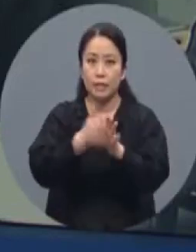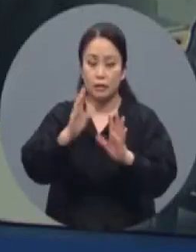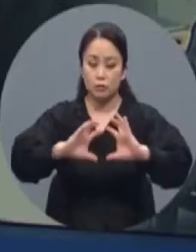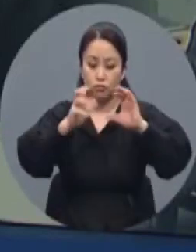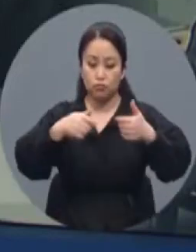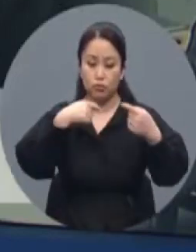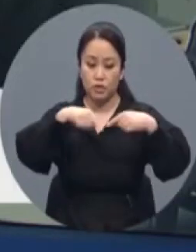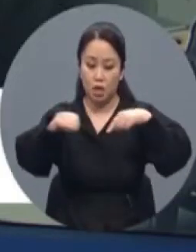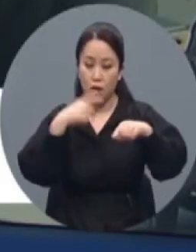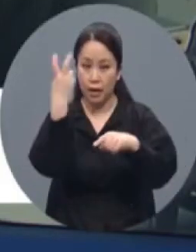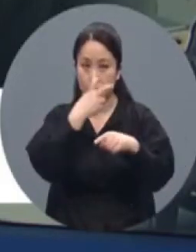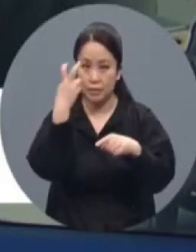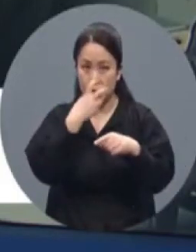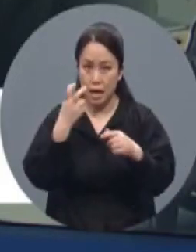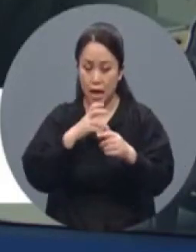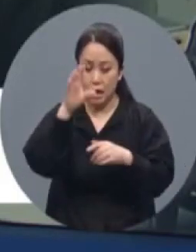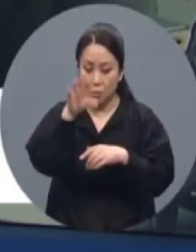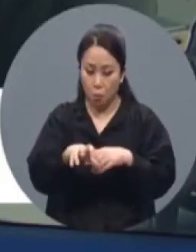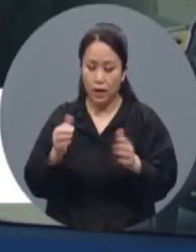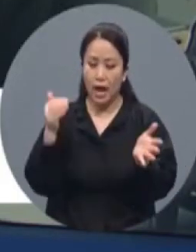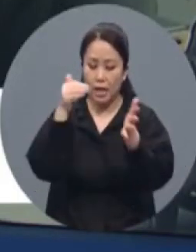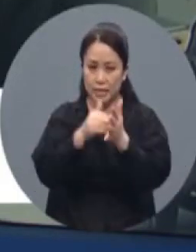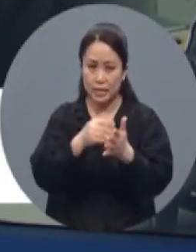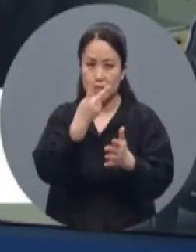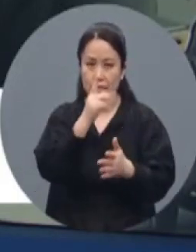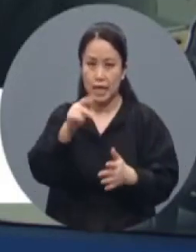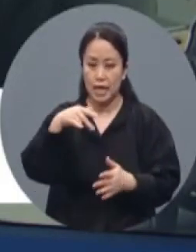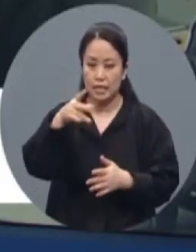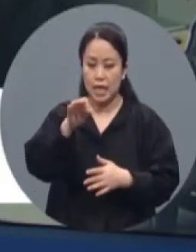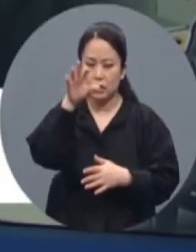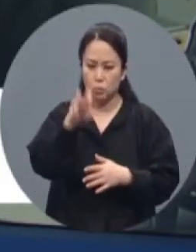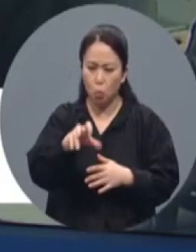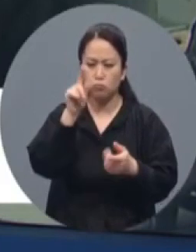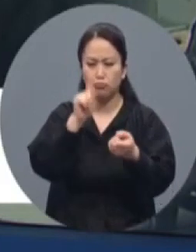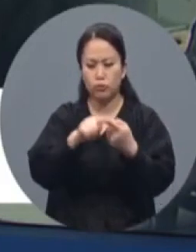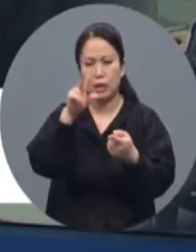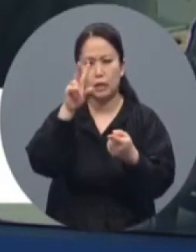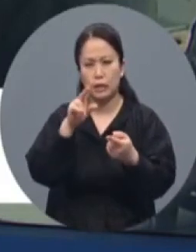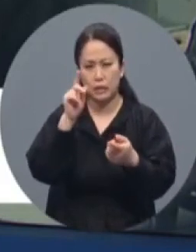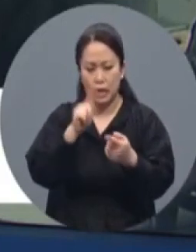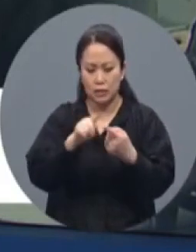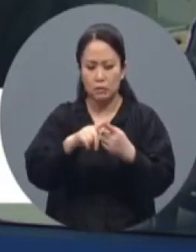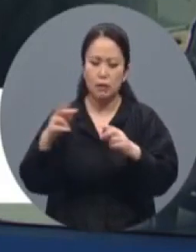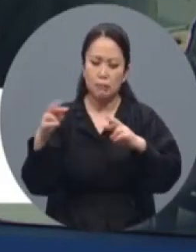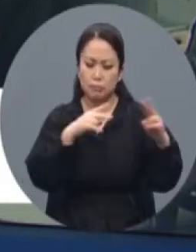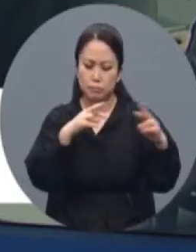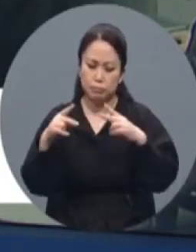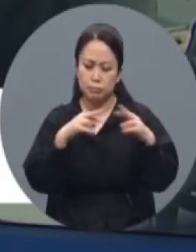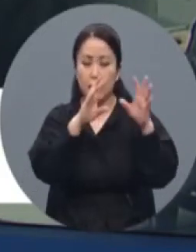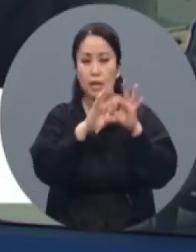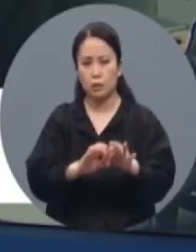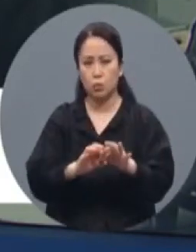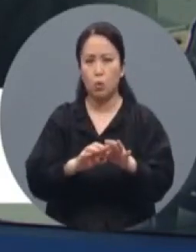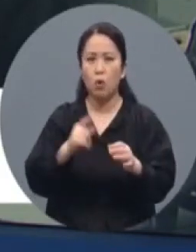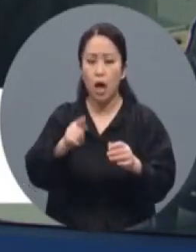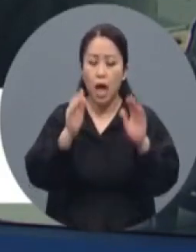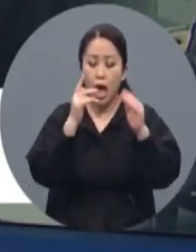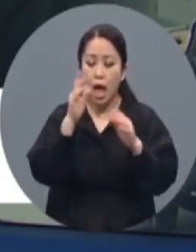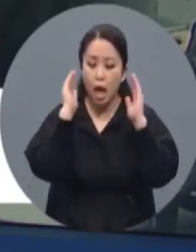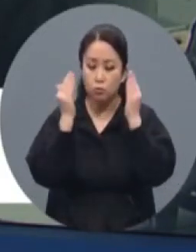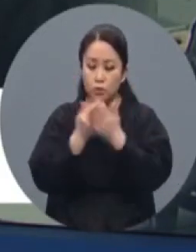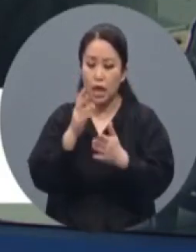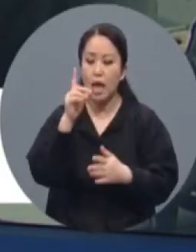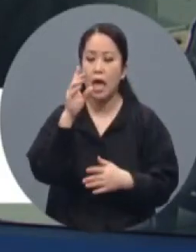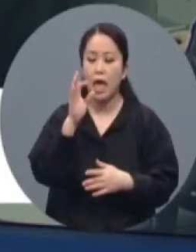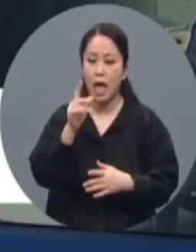부산시 국정감사 자리에서까지 대장동 논란은 계속됐습니다. 해운대 LCT와 대장동 개발을 비교하며